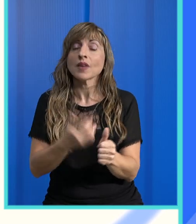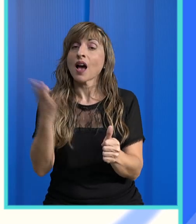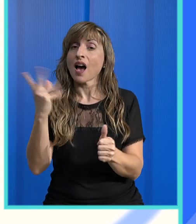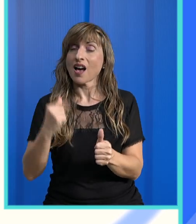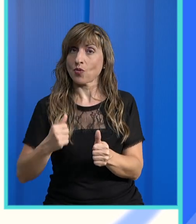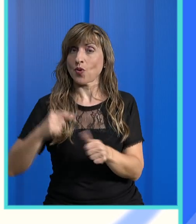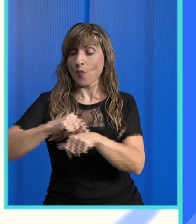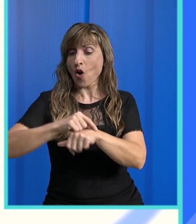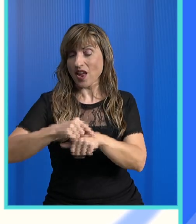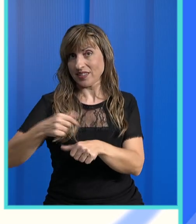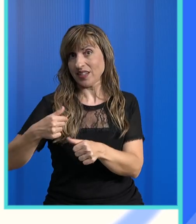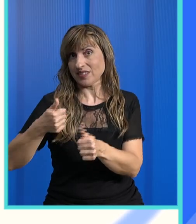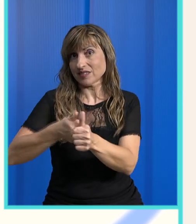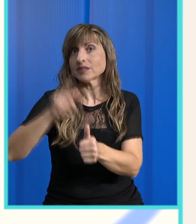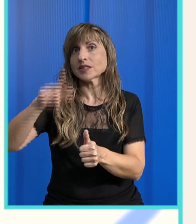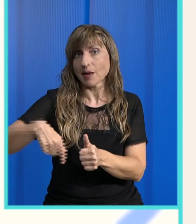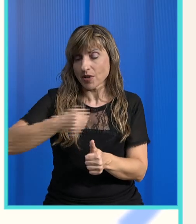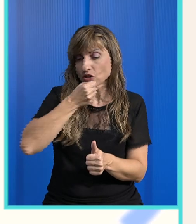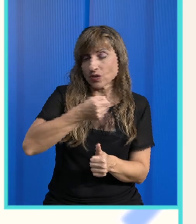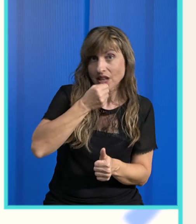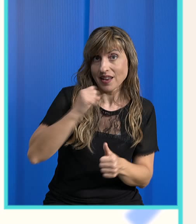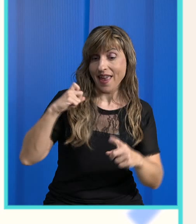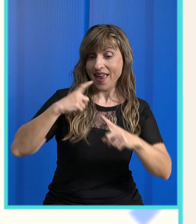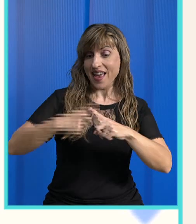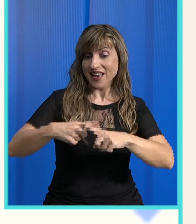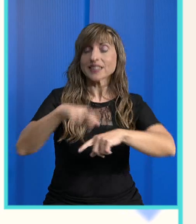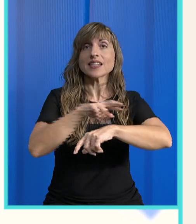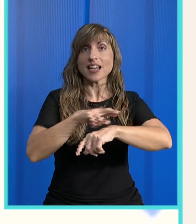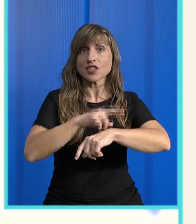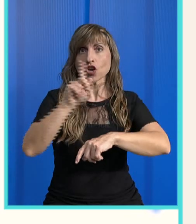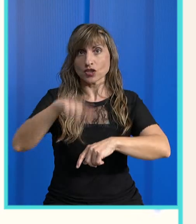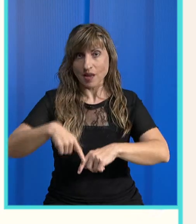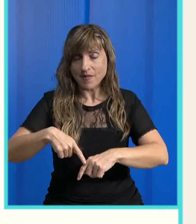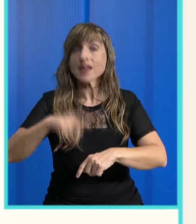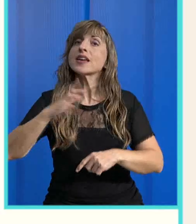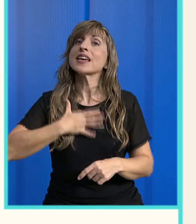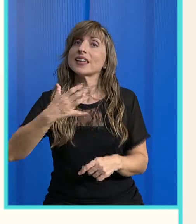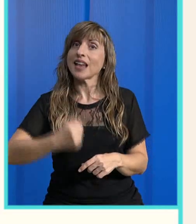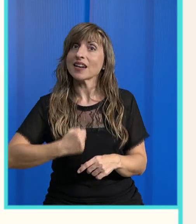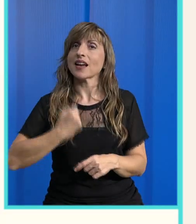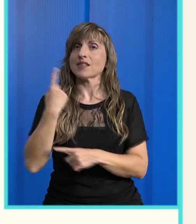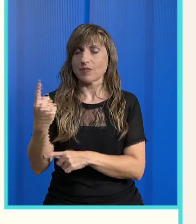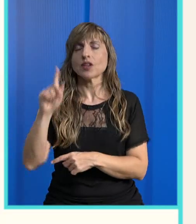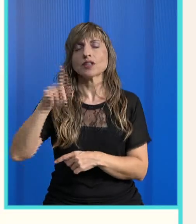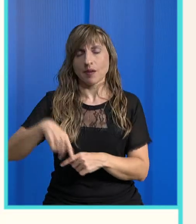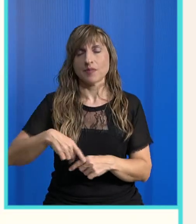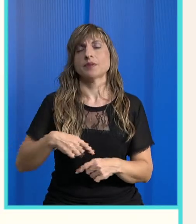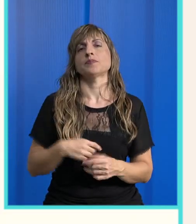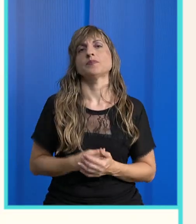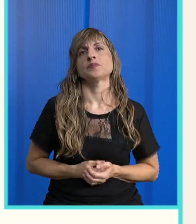política, el mateix Partit Socialista, exregidors d'altres formacions i l'alcalde de Badalona, Xàvia García Albiol.